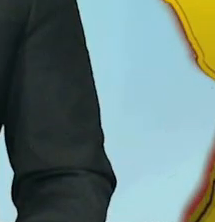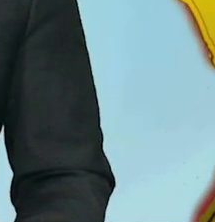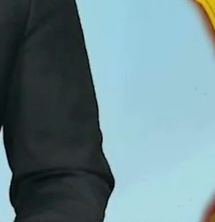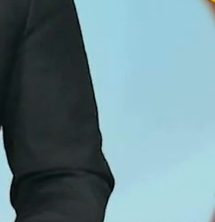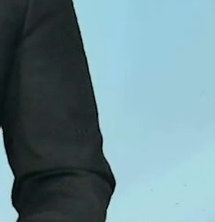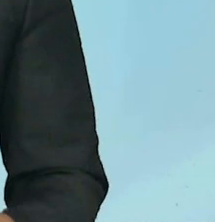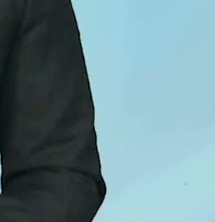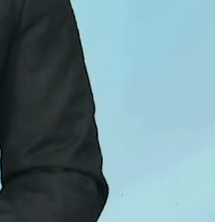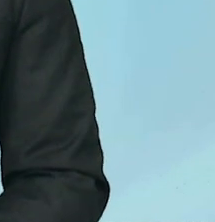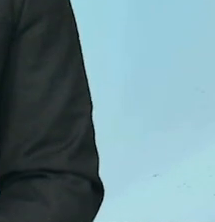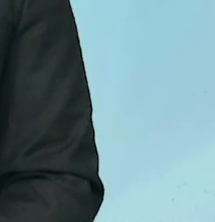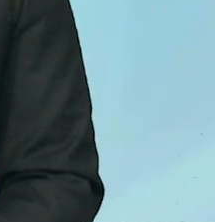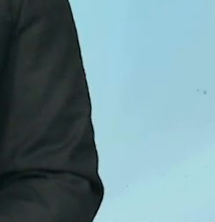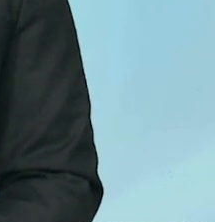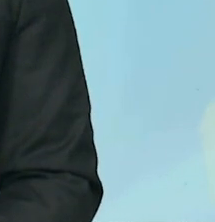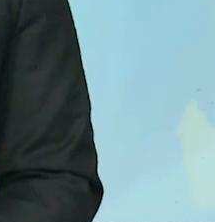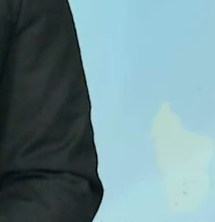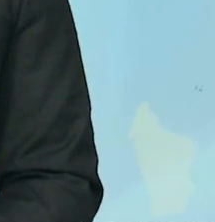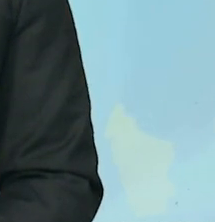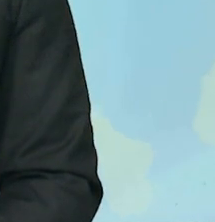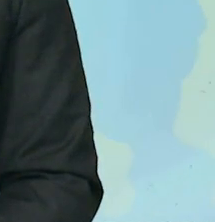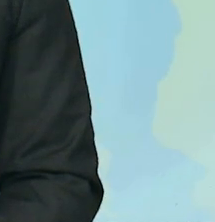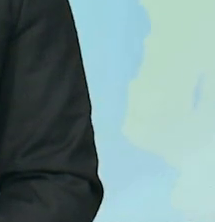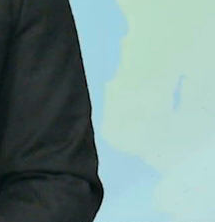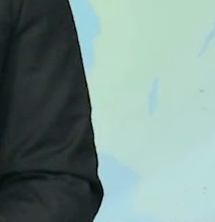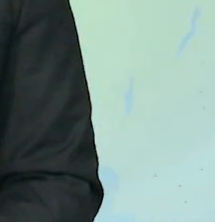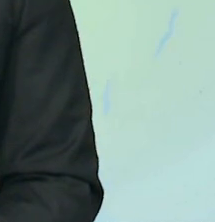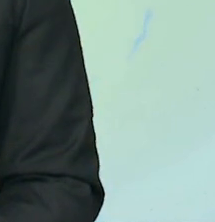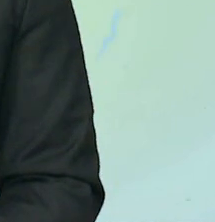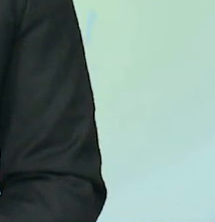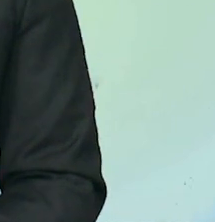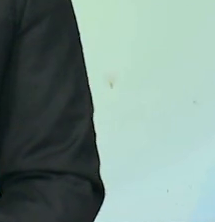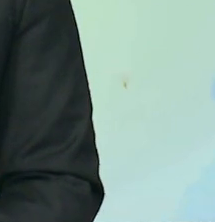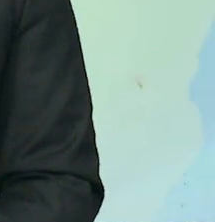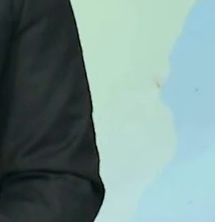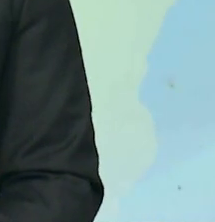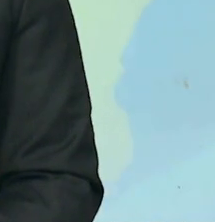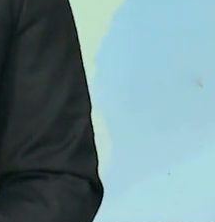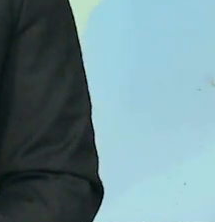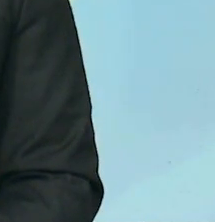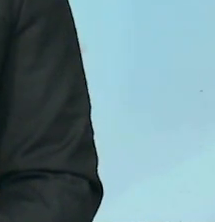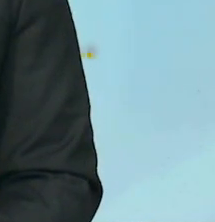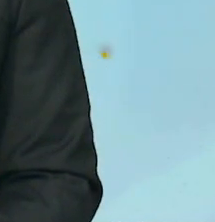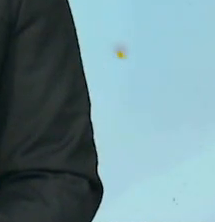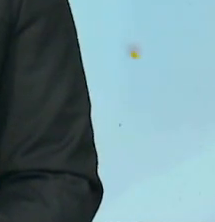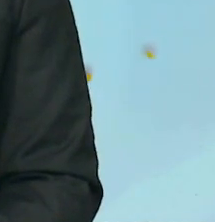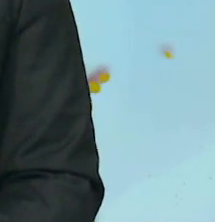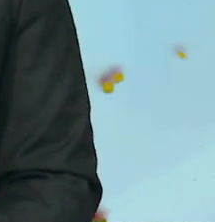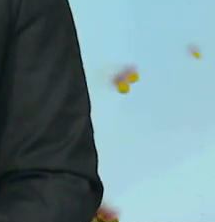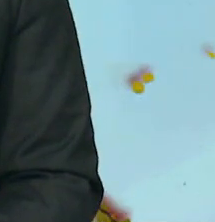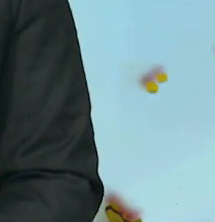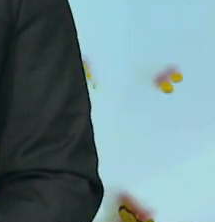ප්‍රථමයෙන් දේශීය පුවත් අයවැය දෙවනවර කියවීමේ විවාදයේ දෙවන දින ඊයේ ආරම්භ වුණා ඊයේ පාර්ලිමේන්තුවේදී වැවිලි කර්මාන්ත පිළිබඳව